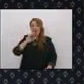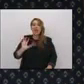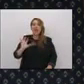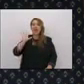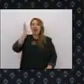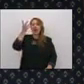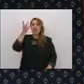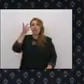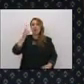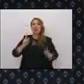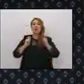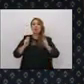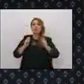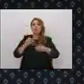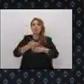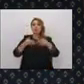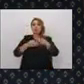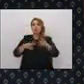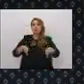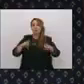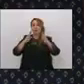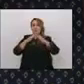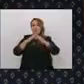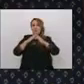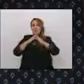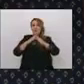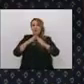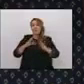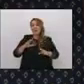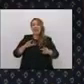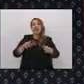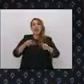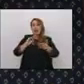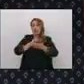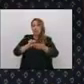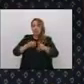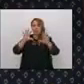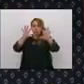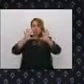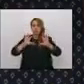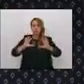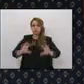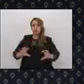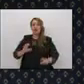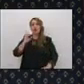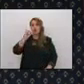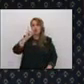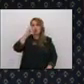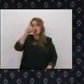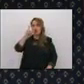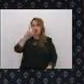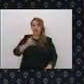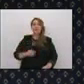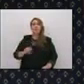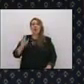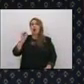العمرانية، نسجل ومع الأسف أن مختلف الإدارات المعنية كإدارة أملاك الدولة، دواوين